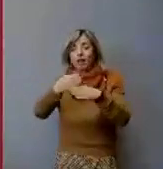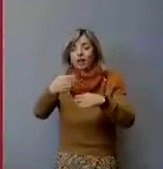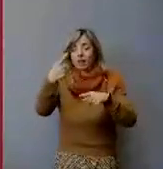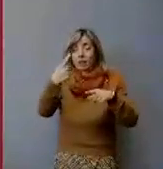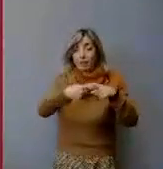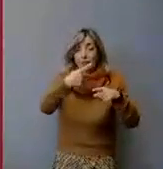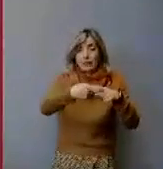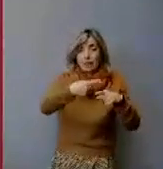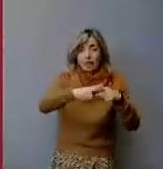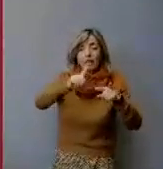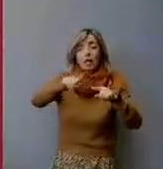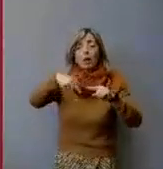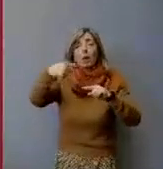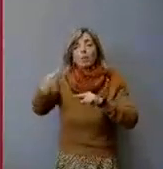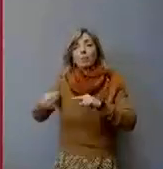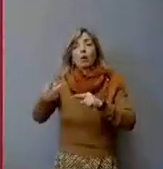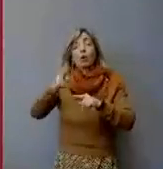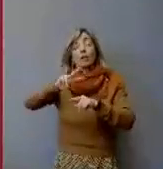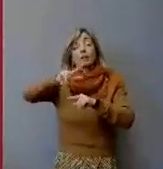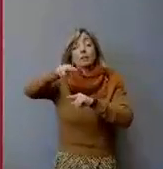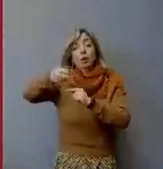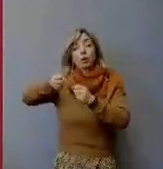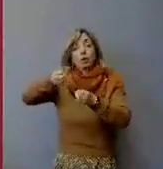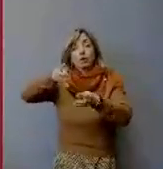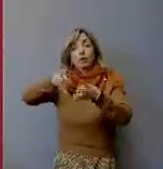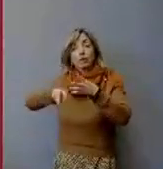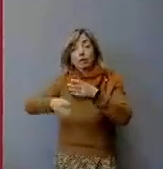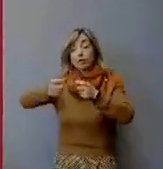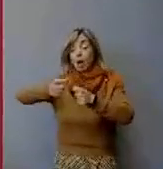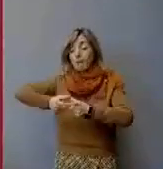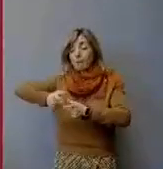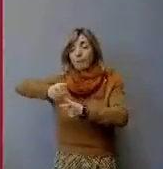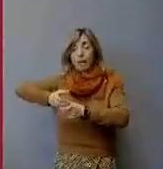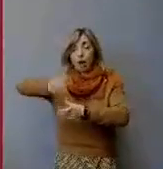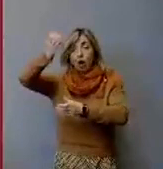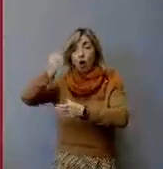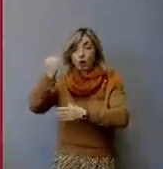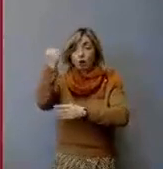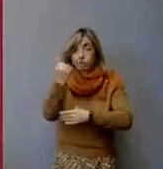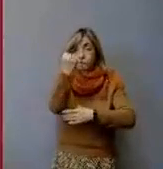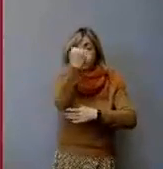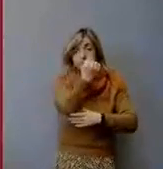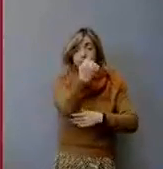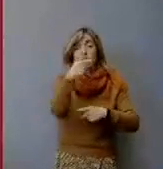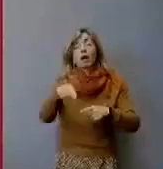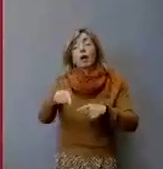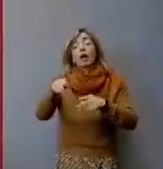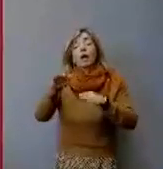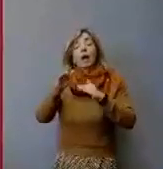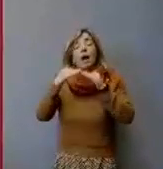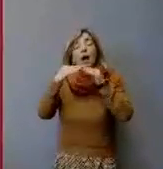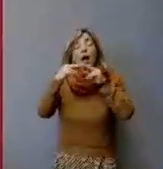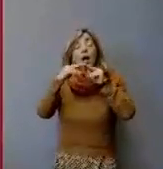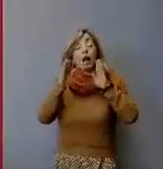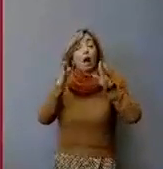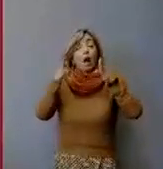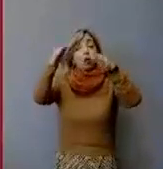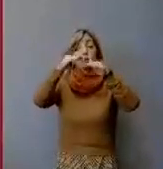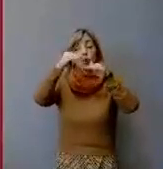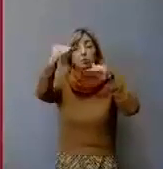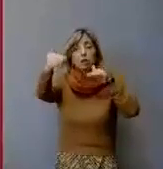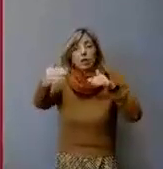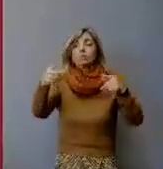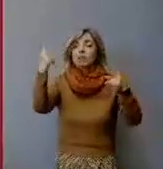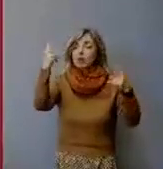moro oggi ci ritroviamo con 800 metri di cavo che meno male che non hanno ammazzato nessuno e adesso un pilone ammalorata